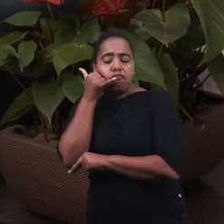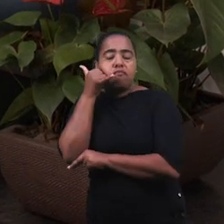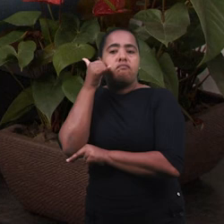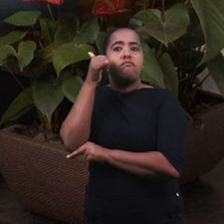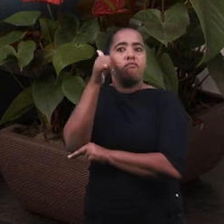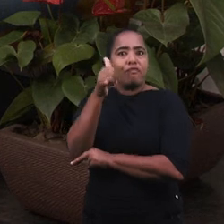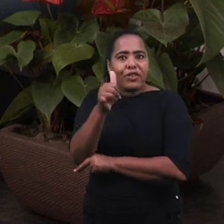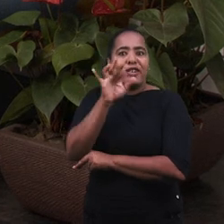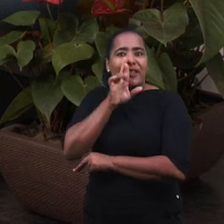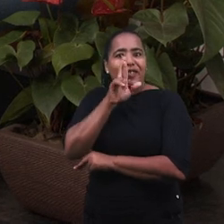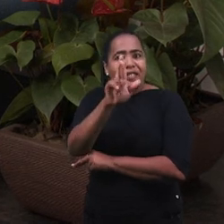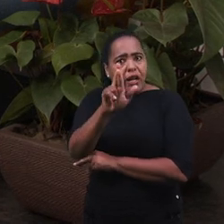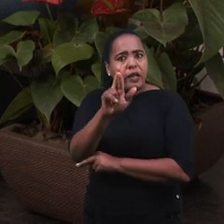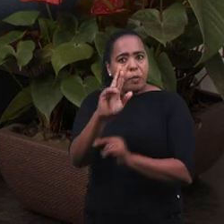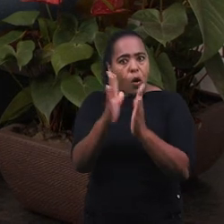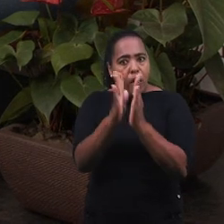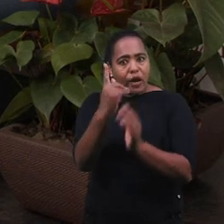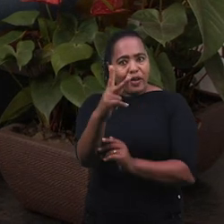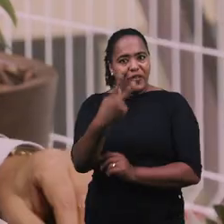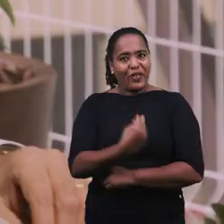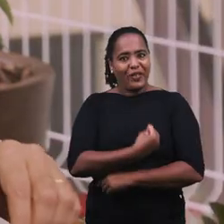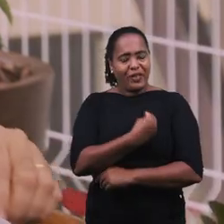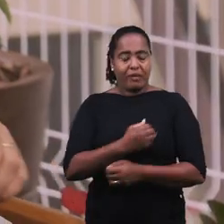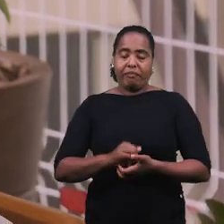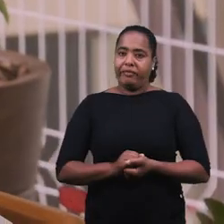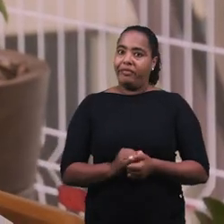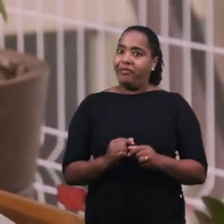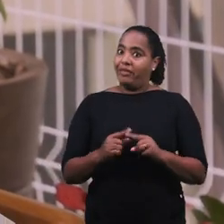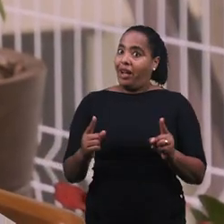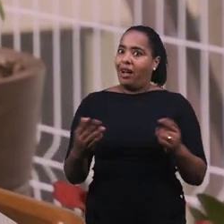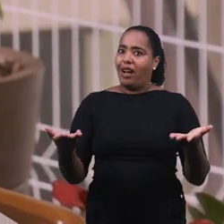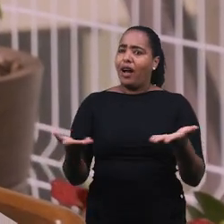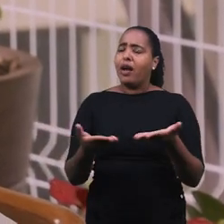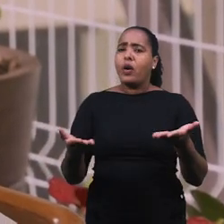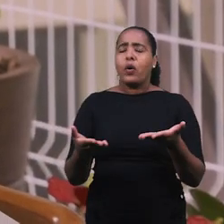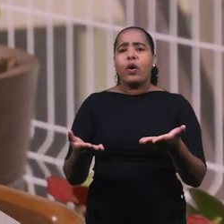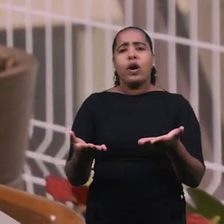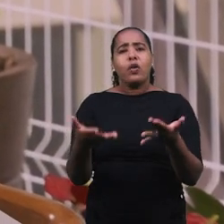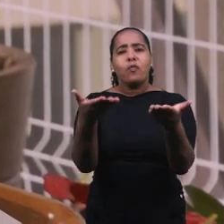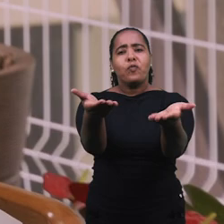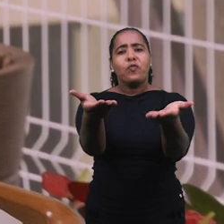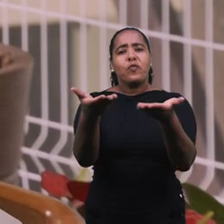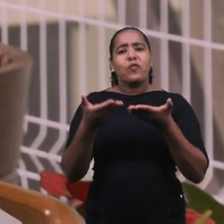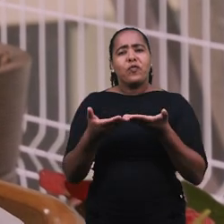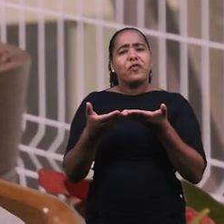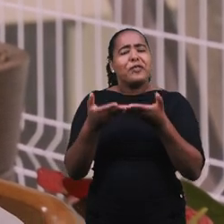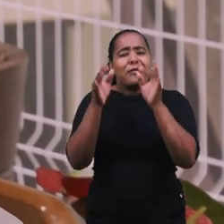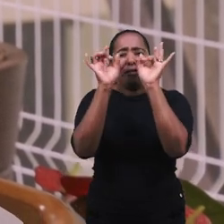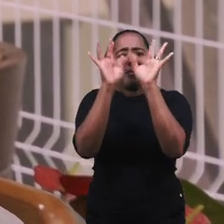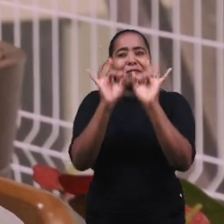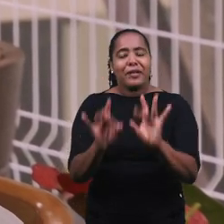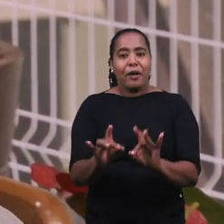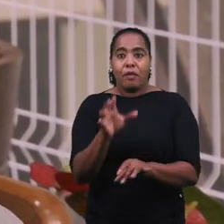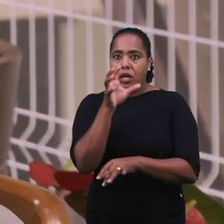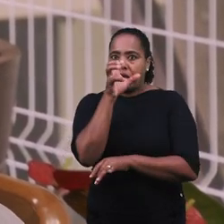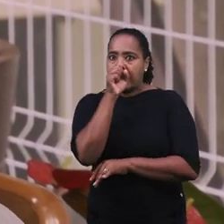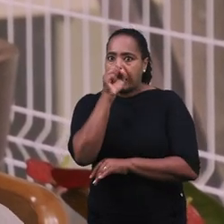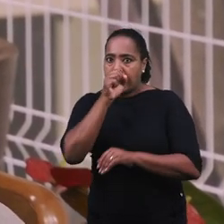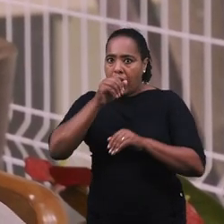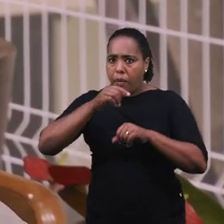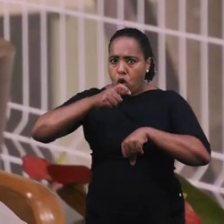répondre à votre appel et prier pour vous. Mais maintenant, je veux vous faire une invitation spéciale. Ce